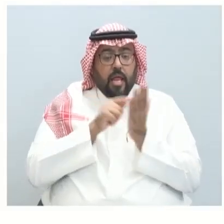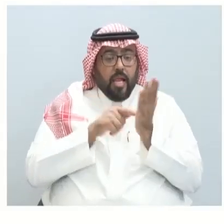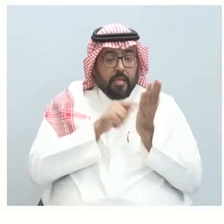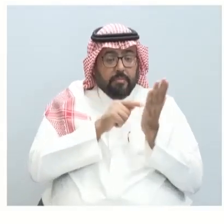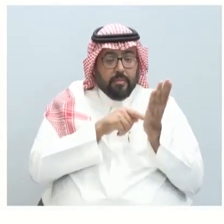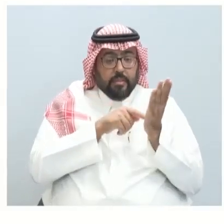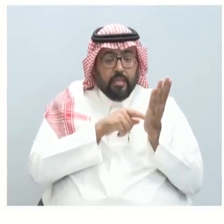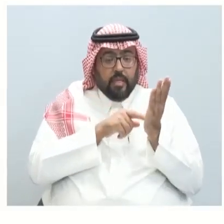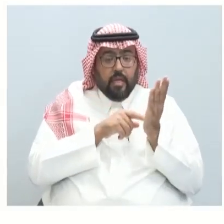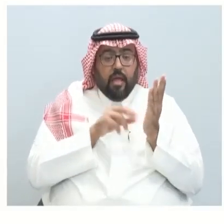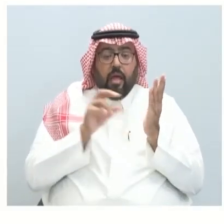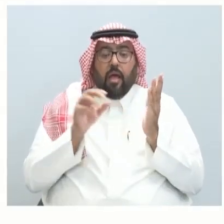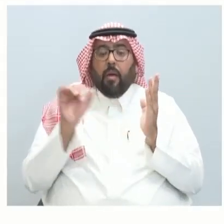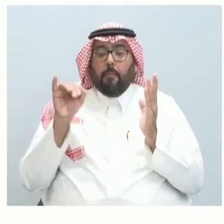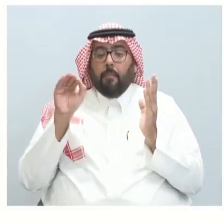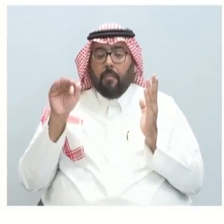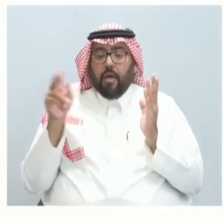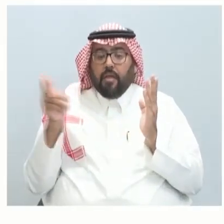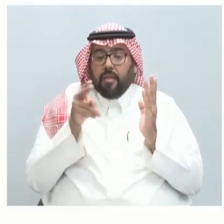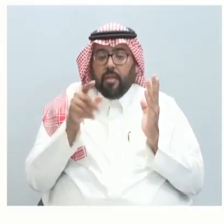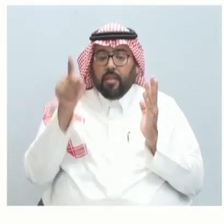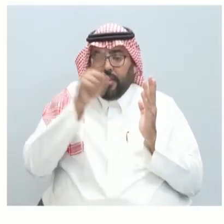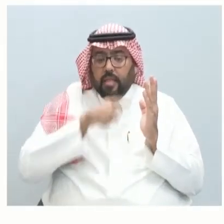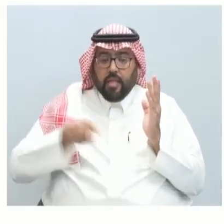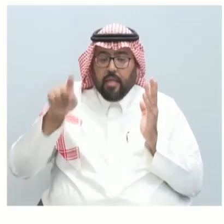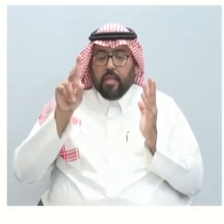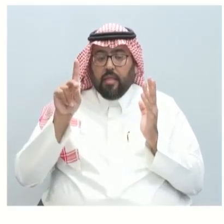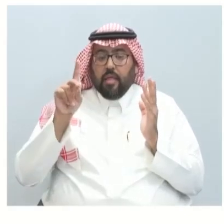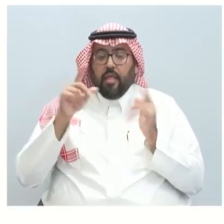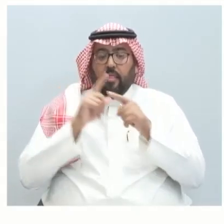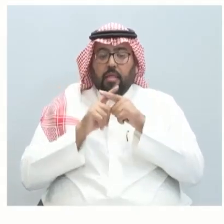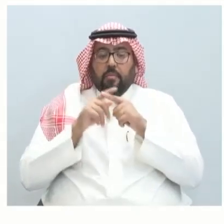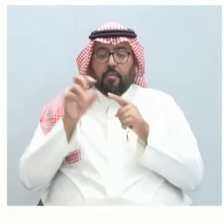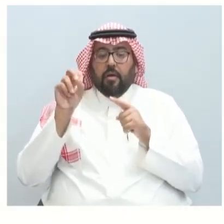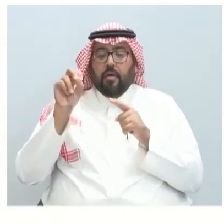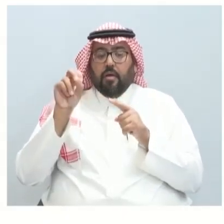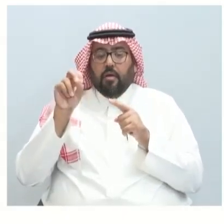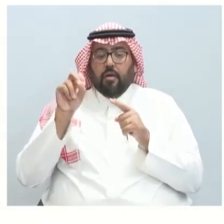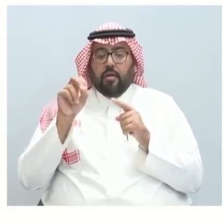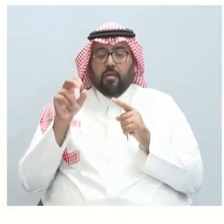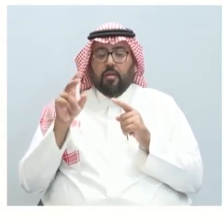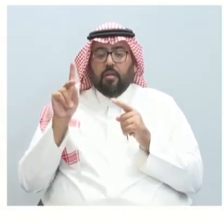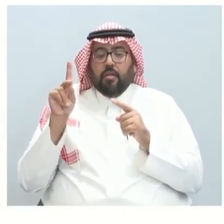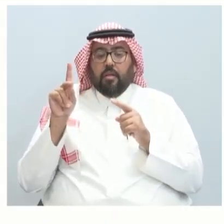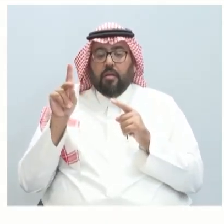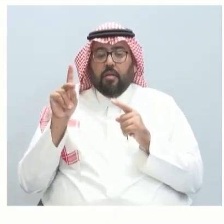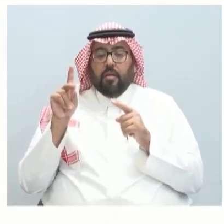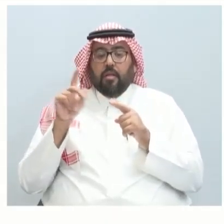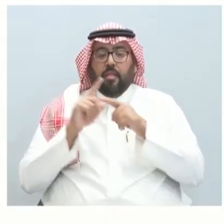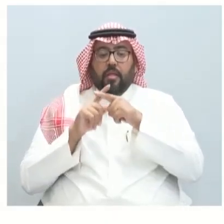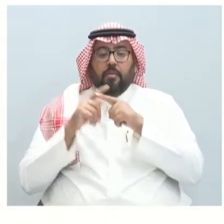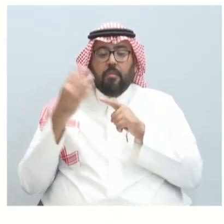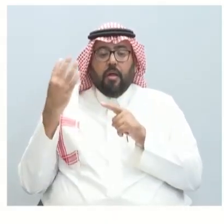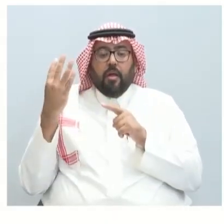الحاسبه فاقول ابنائي بناتي محيط الدائره يساوي مضروبا في القطر وطاء هنا ابنائي وبناتي